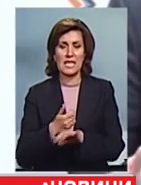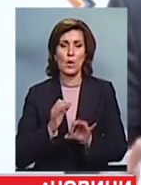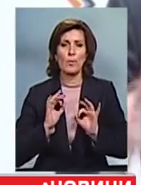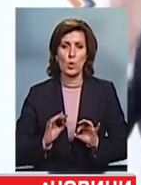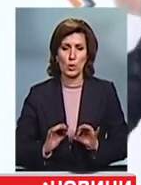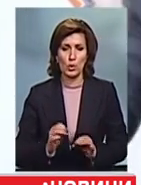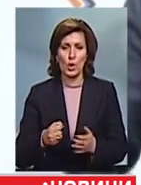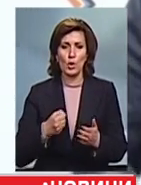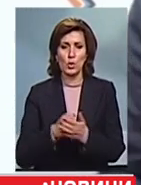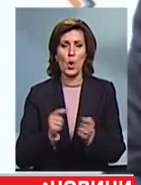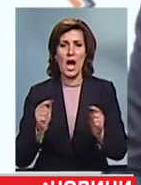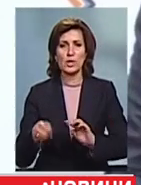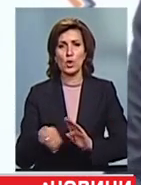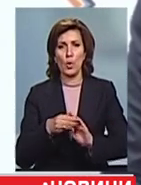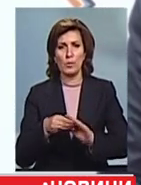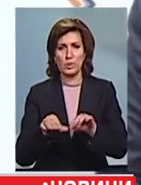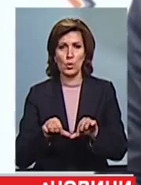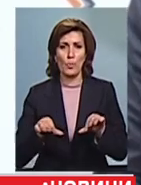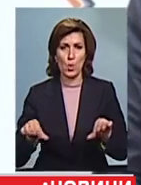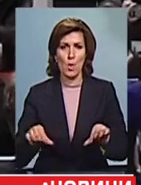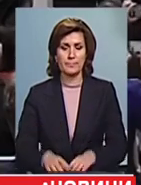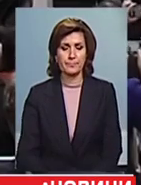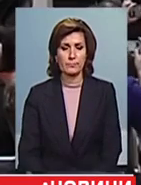Генеральної прокуратури до антикорупційного бюро.